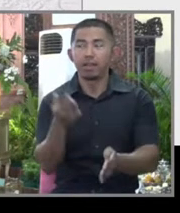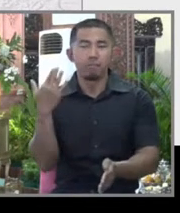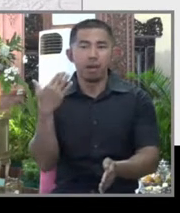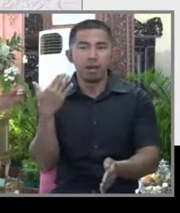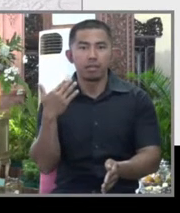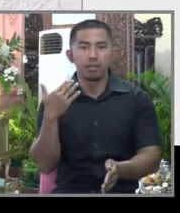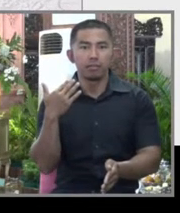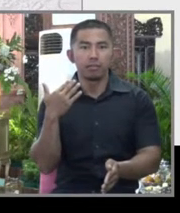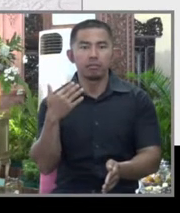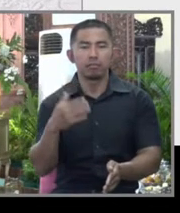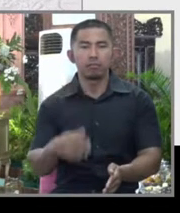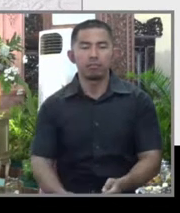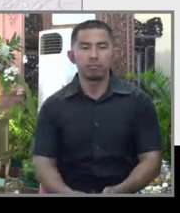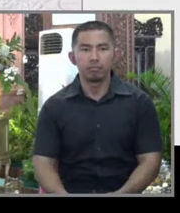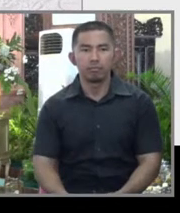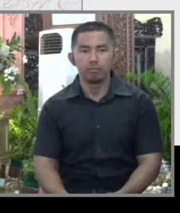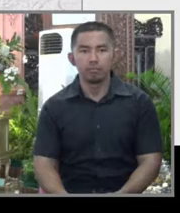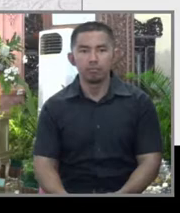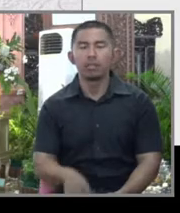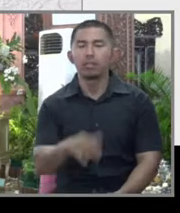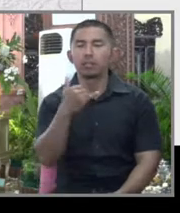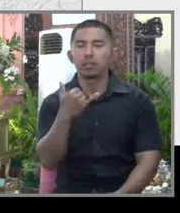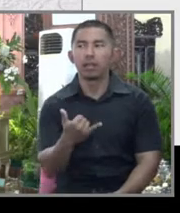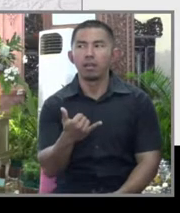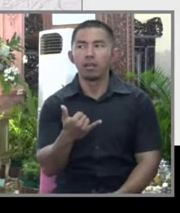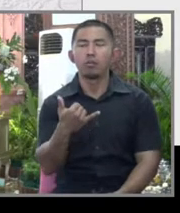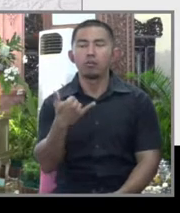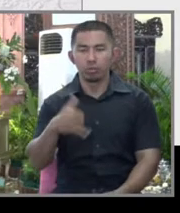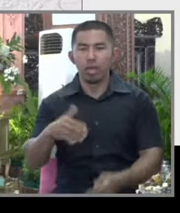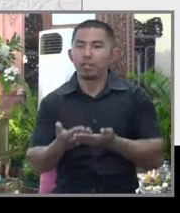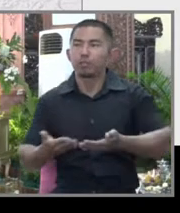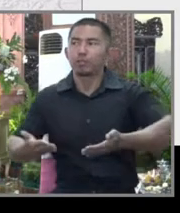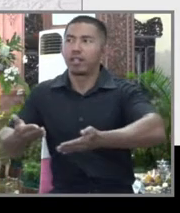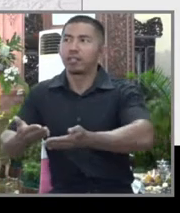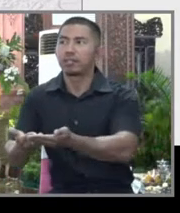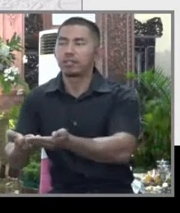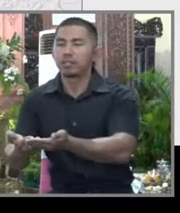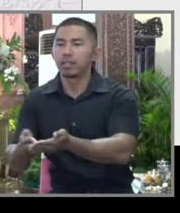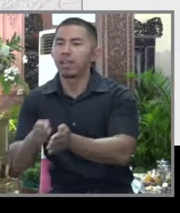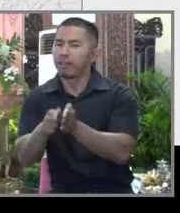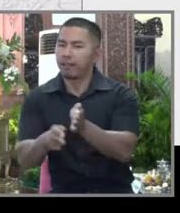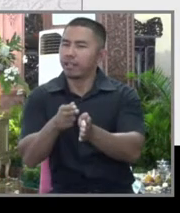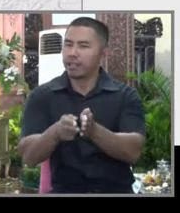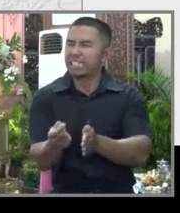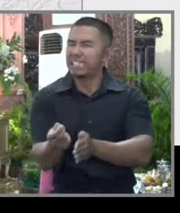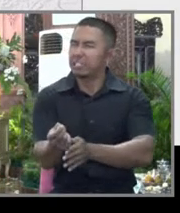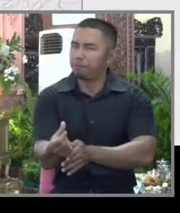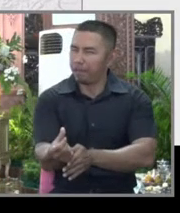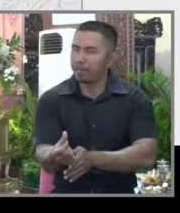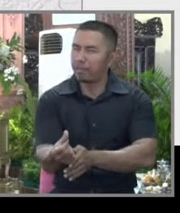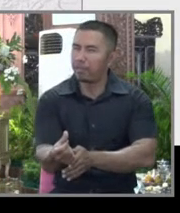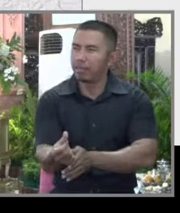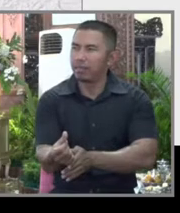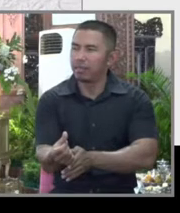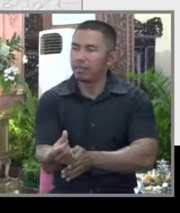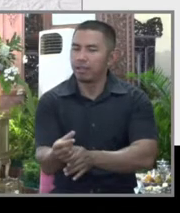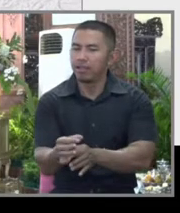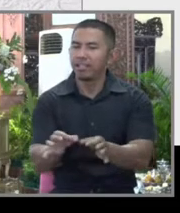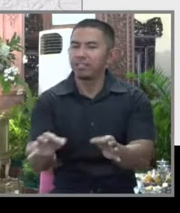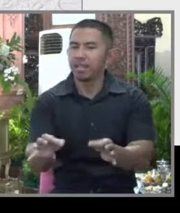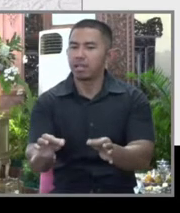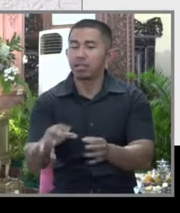rel biasa Bapak, ini sudah kita sosialisasi tentang kereta cepat yang Jakarta